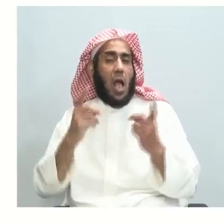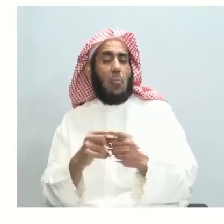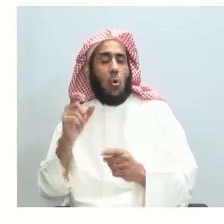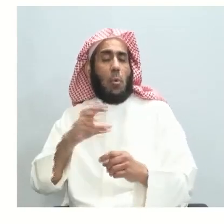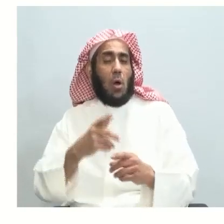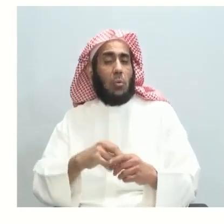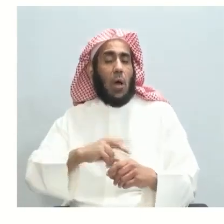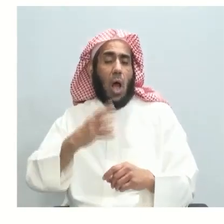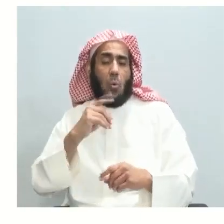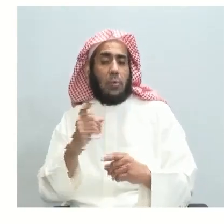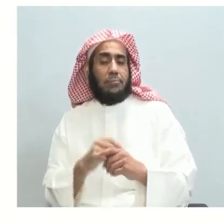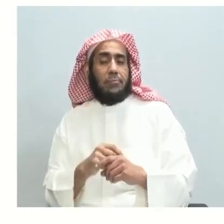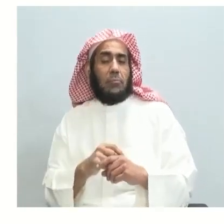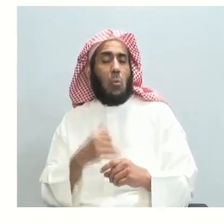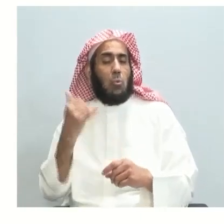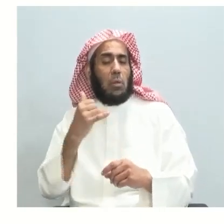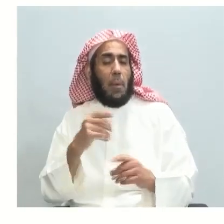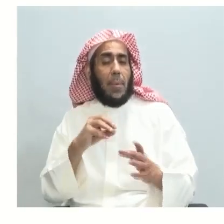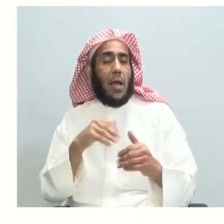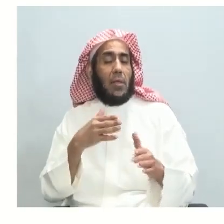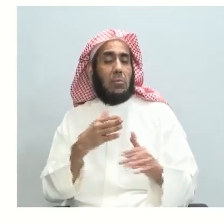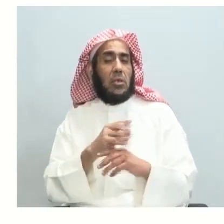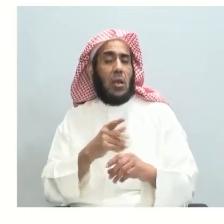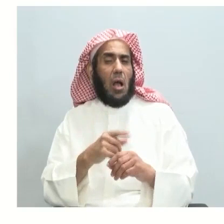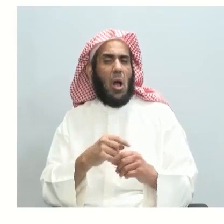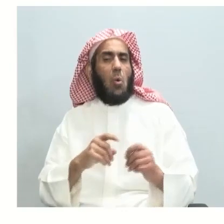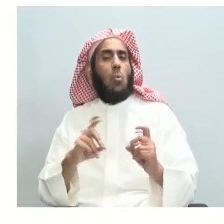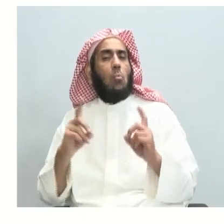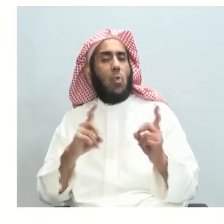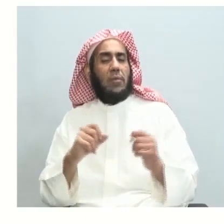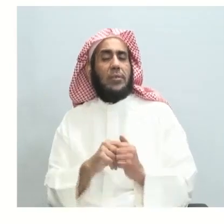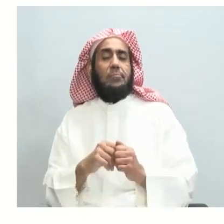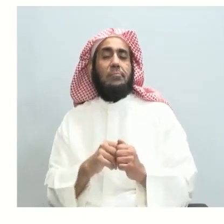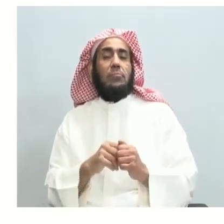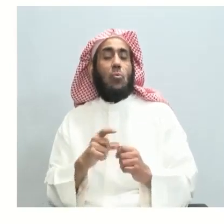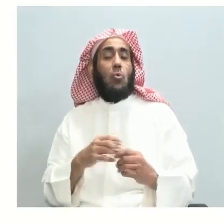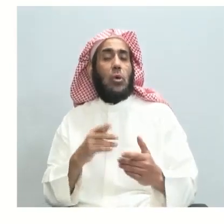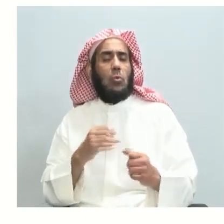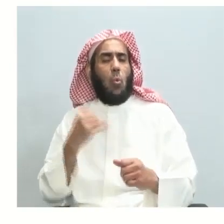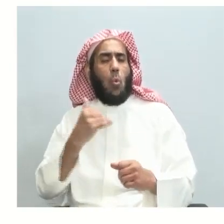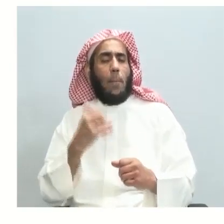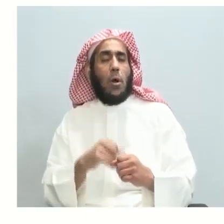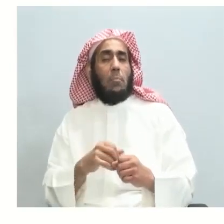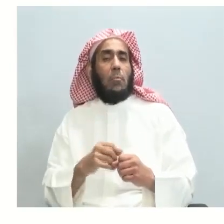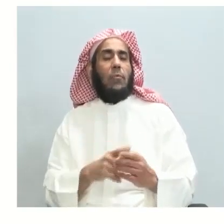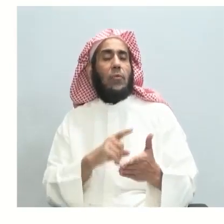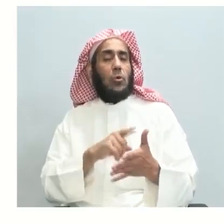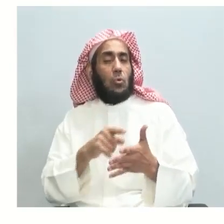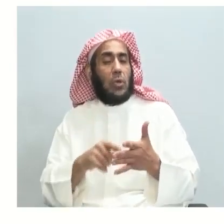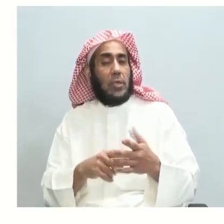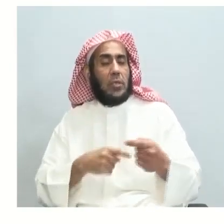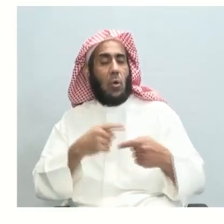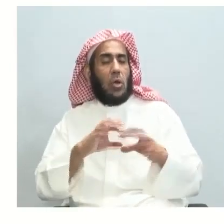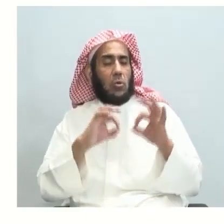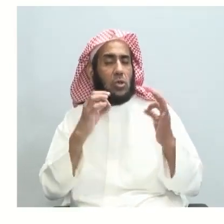منشاه ام لا سواء مهتمين في هذا المجال او منافسين هو جانب مهم في خطه التواصل الاجتماعي التي